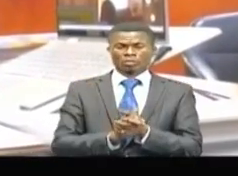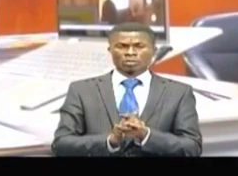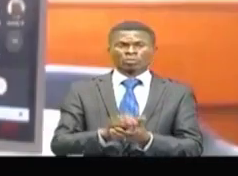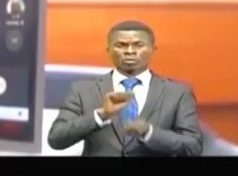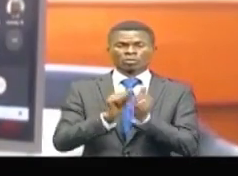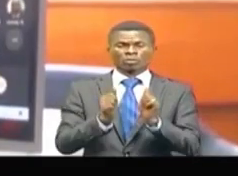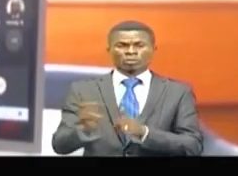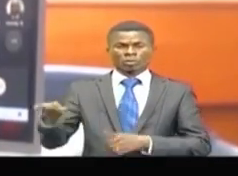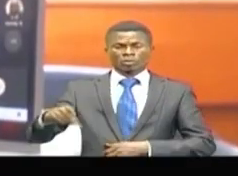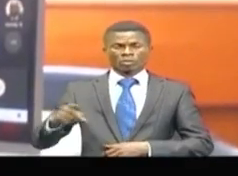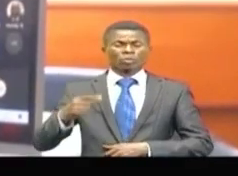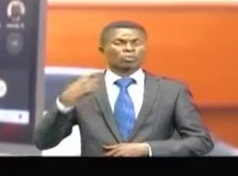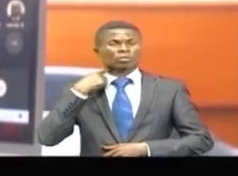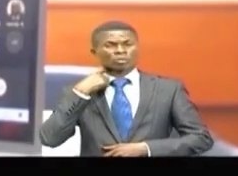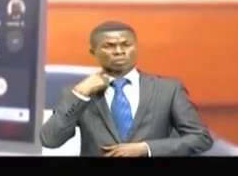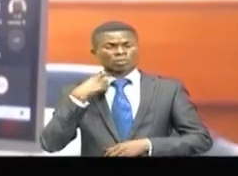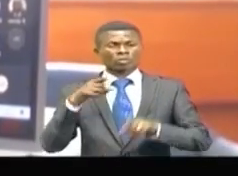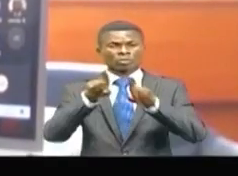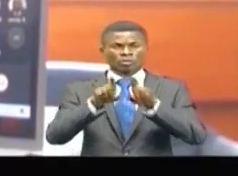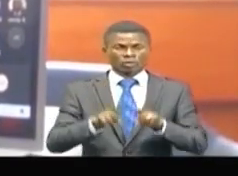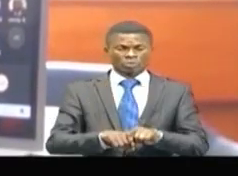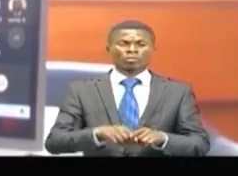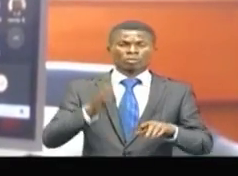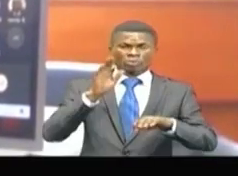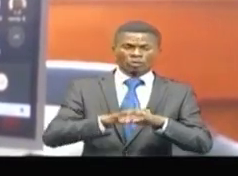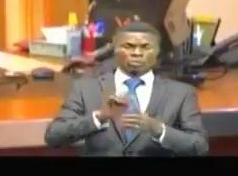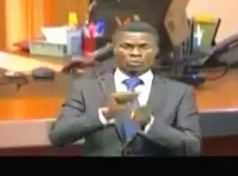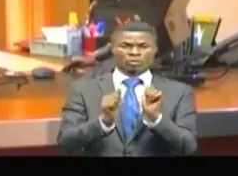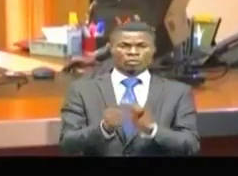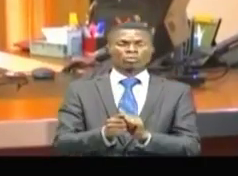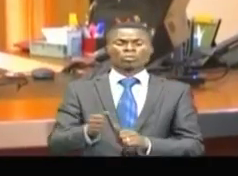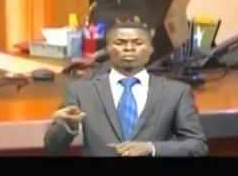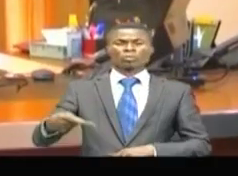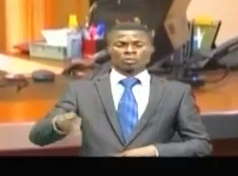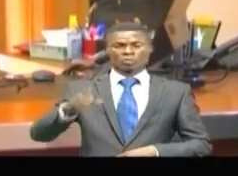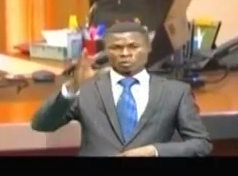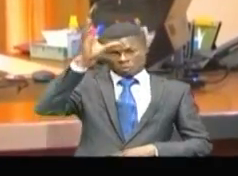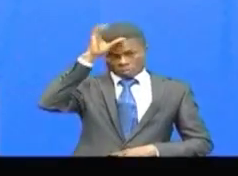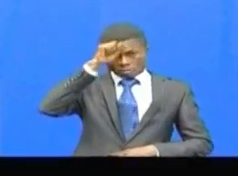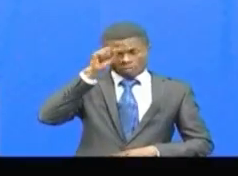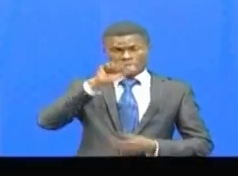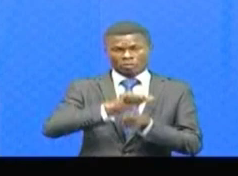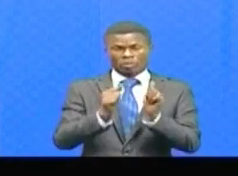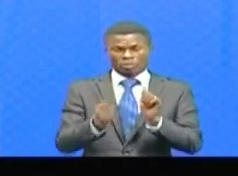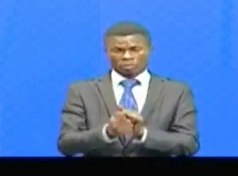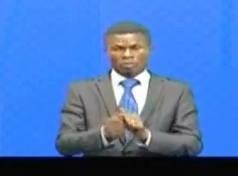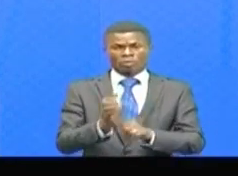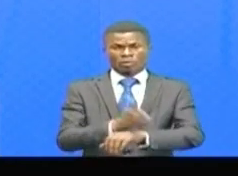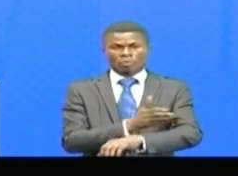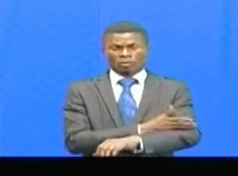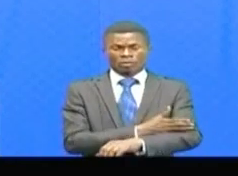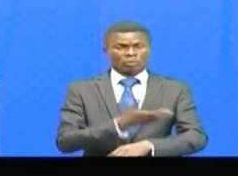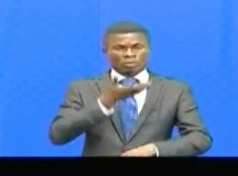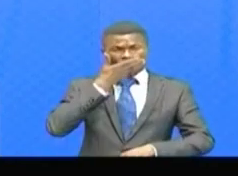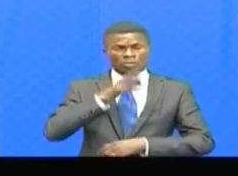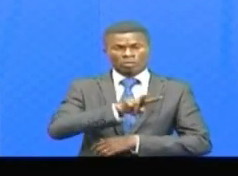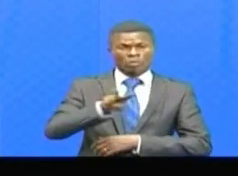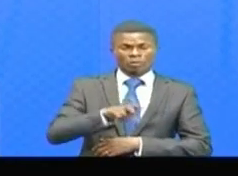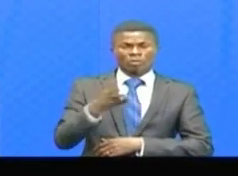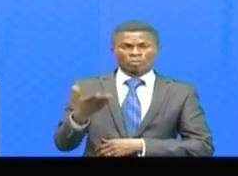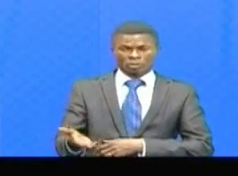les provinces du Kwango et du Kwilu. Évolution de la situation de l'épidémie à